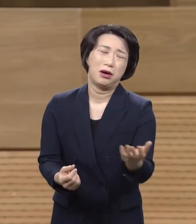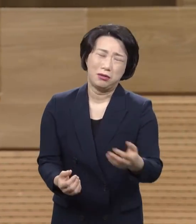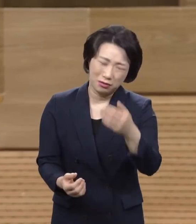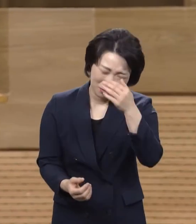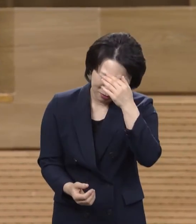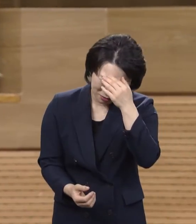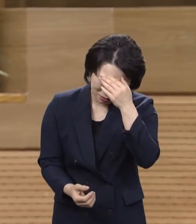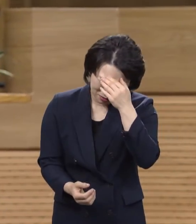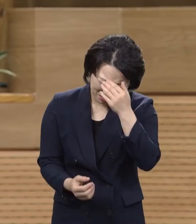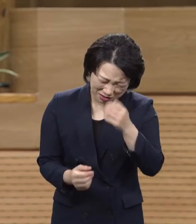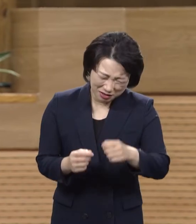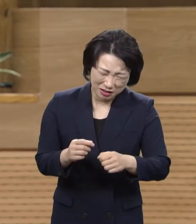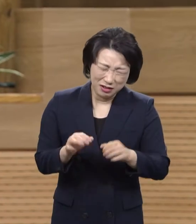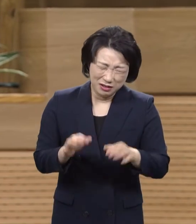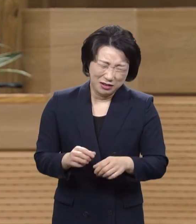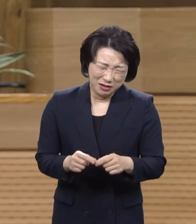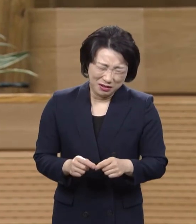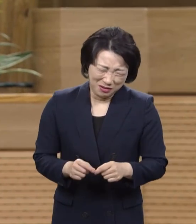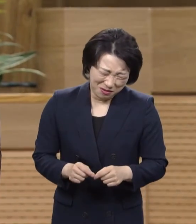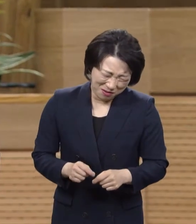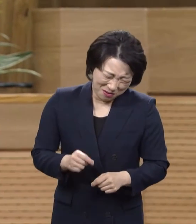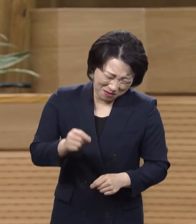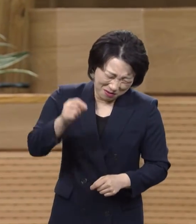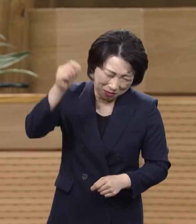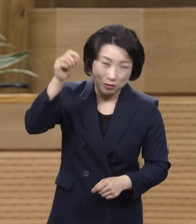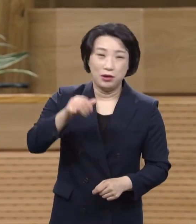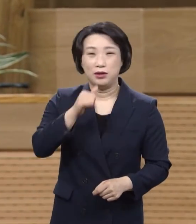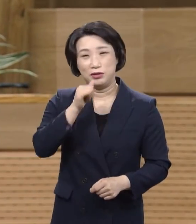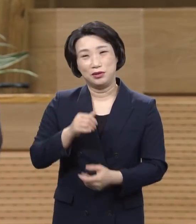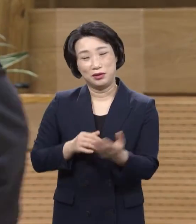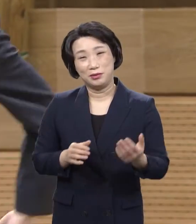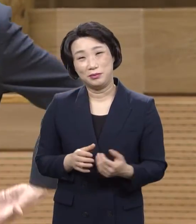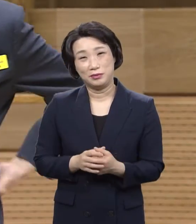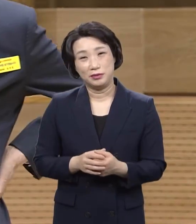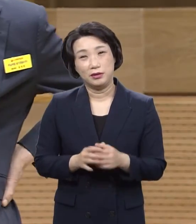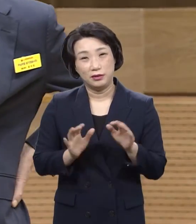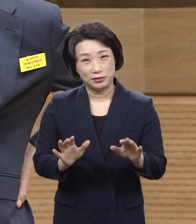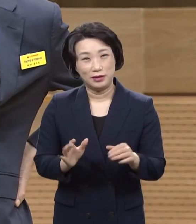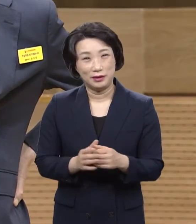사건이 수없이 벌어지고, 그런 일이 벌어져도